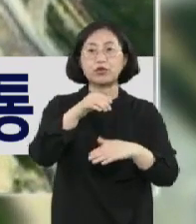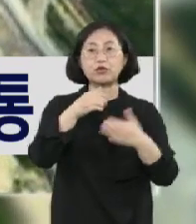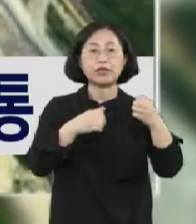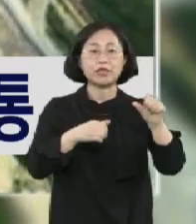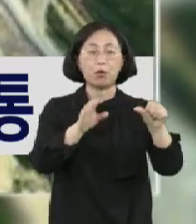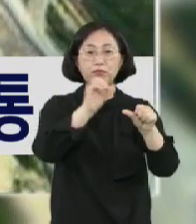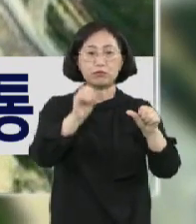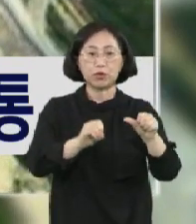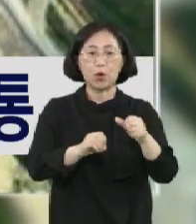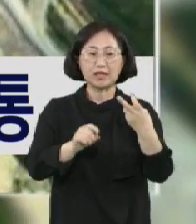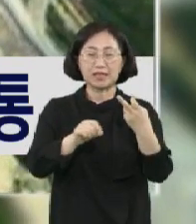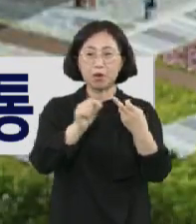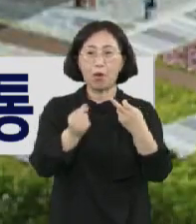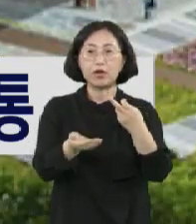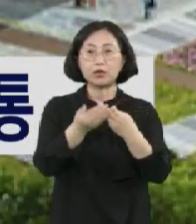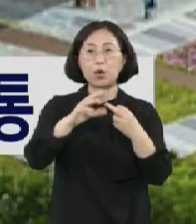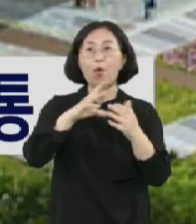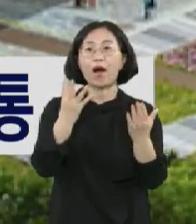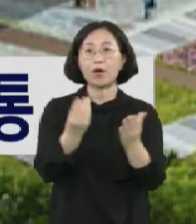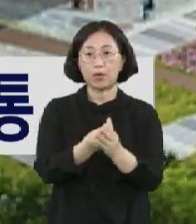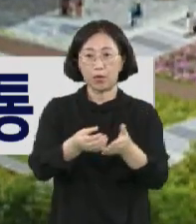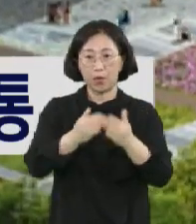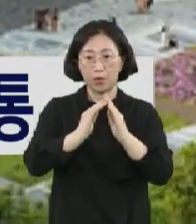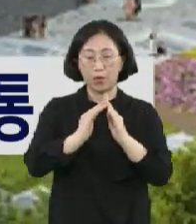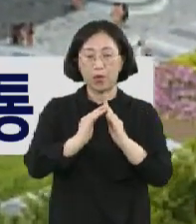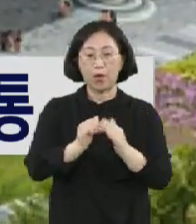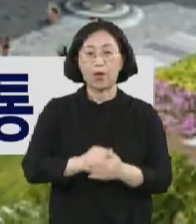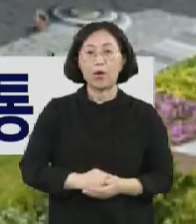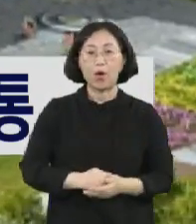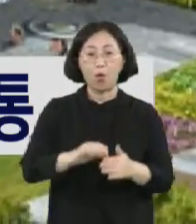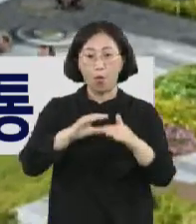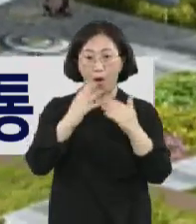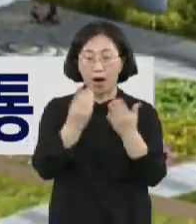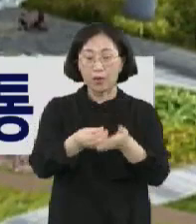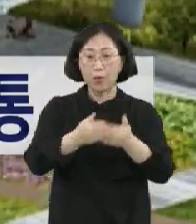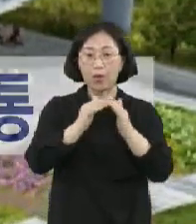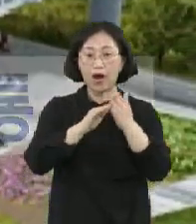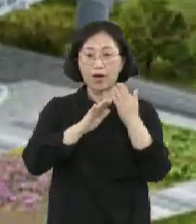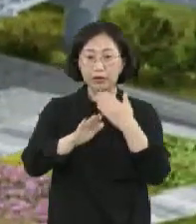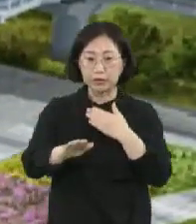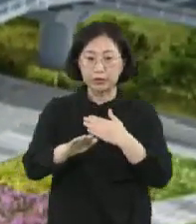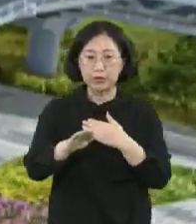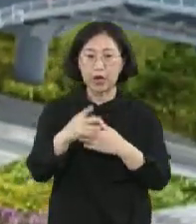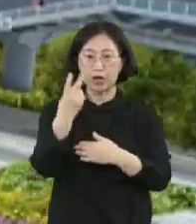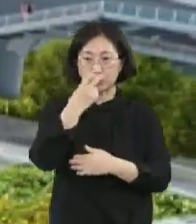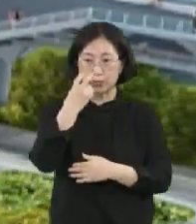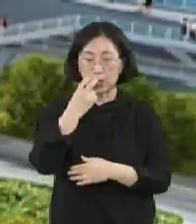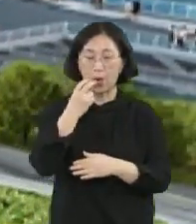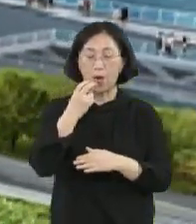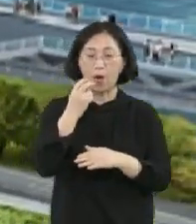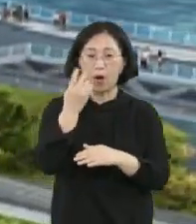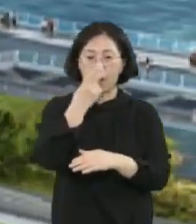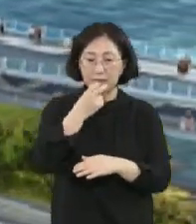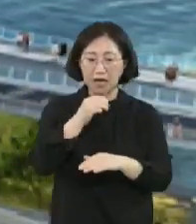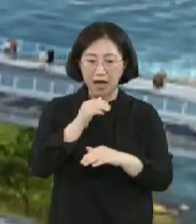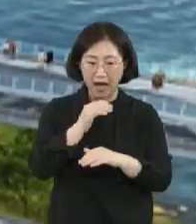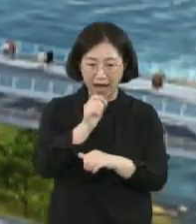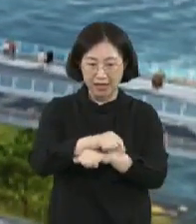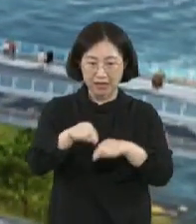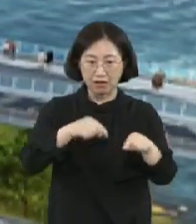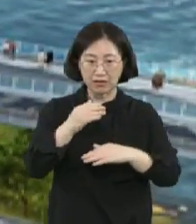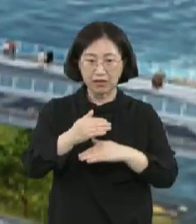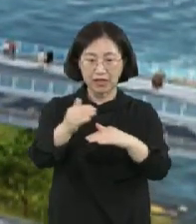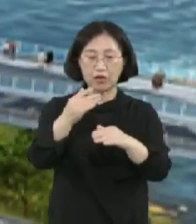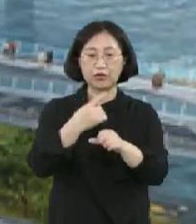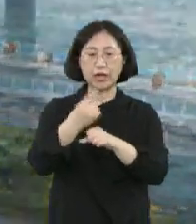95%로 오는 12월 초 완공 예정입니다. LH는 완공 후 도시계획시설 준공 검사 등 행정 절차를 거쳐